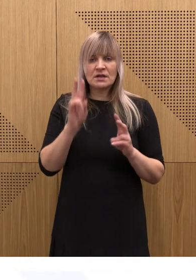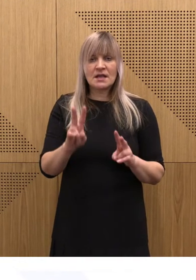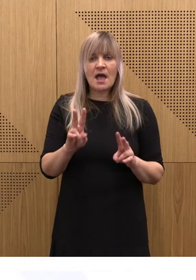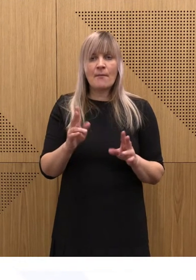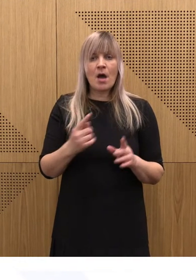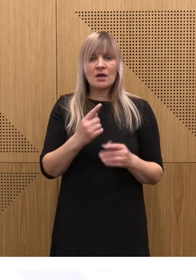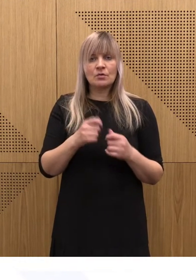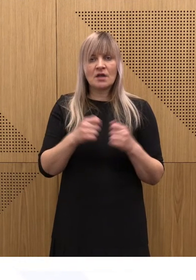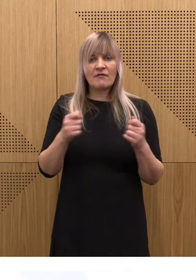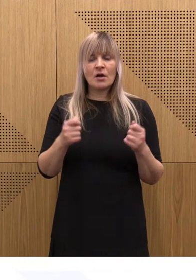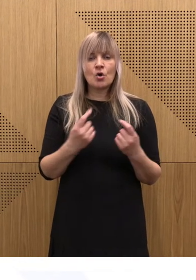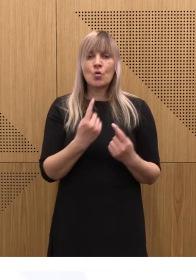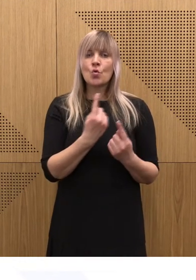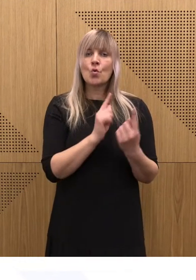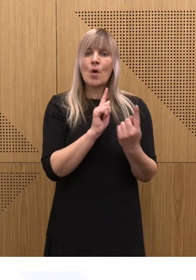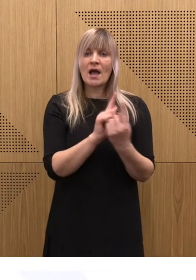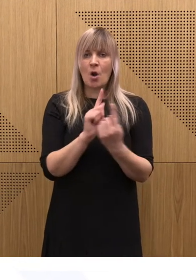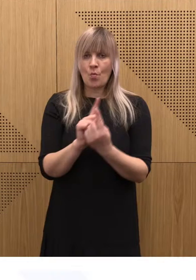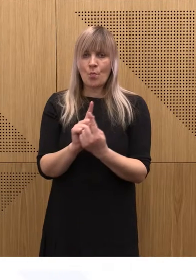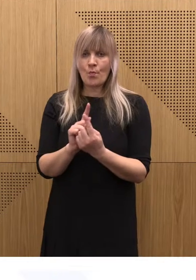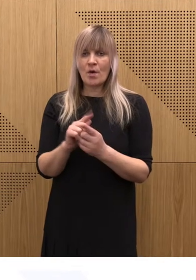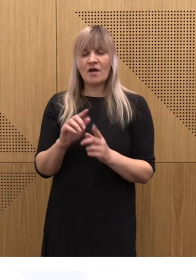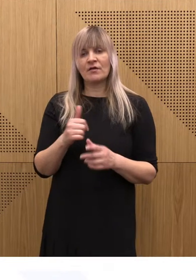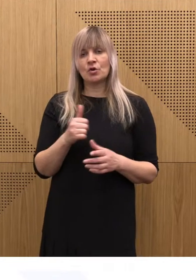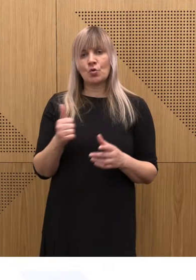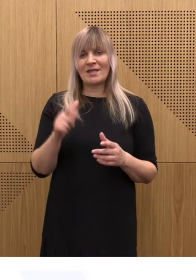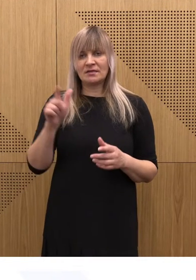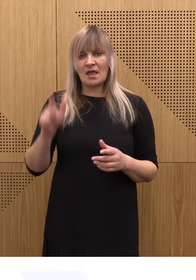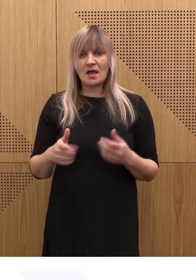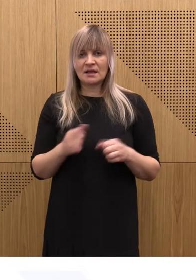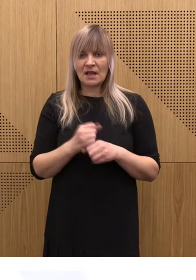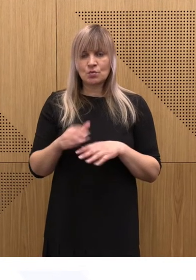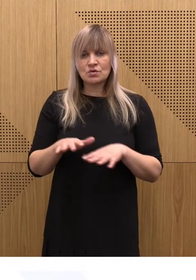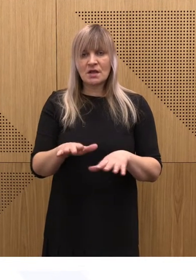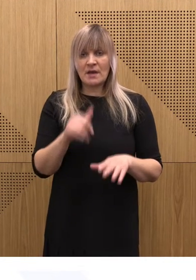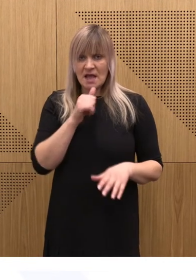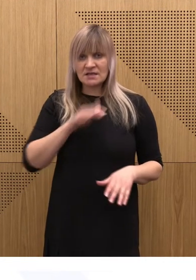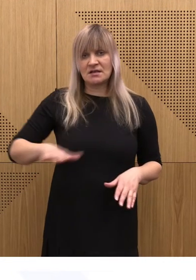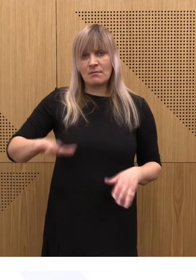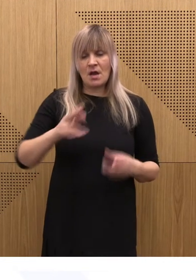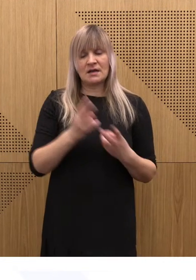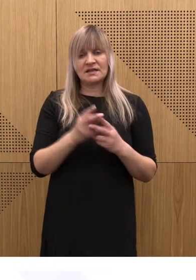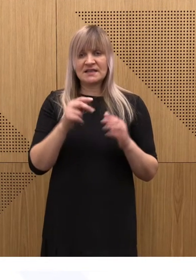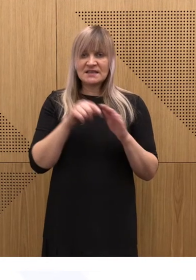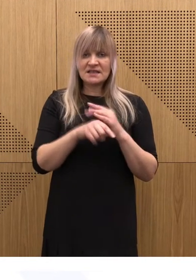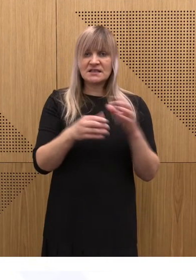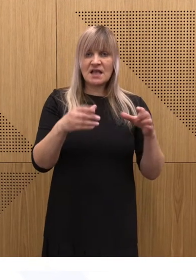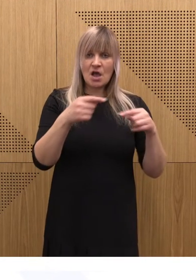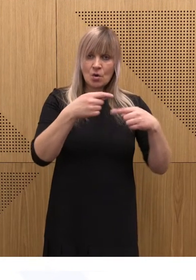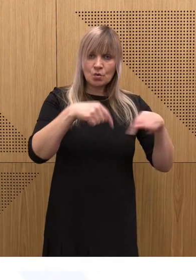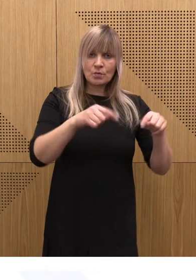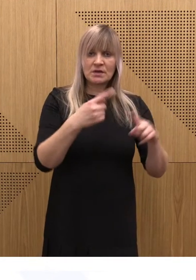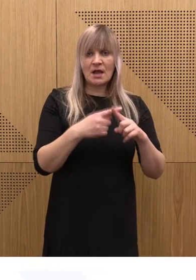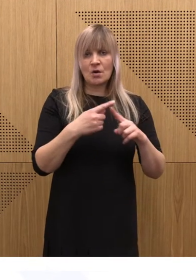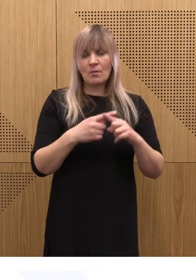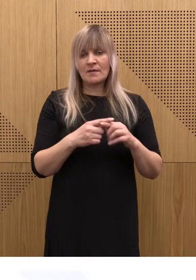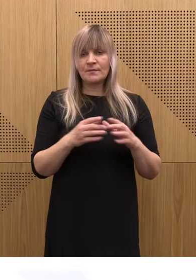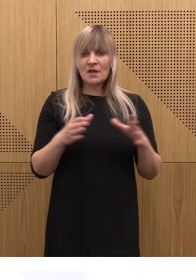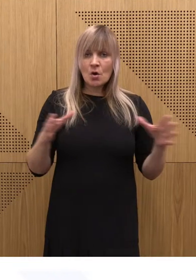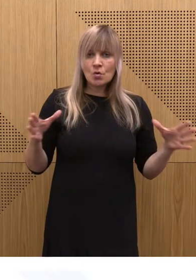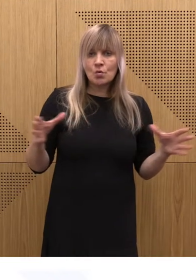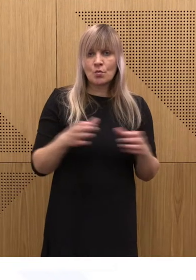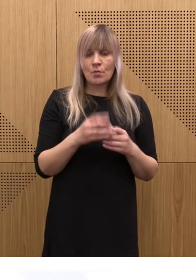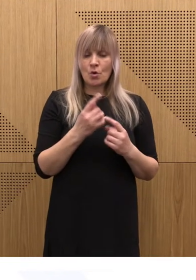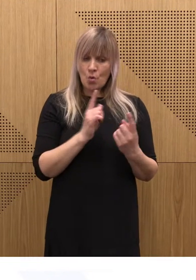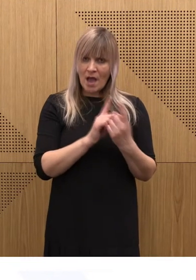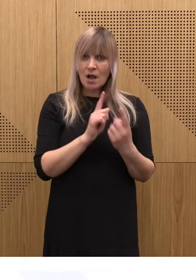ju ühe kaupa või vajadusel siis juhandajaga tegutsemine üle Eesti. Ehk siseruumides ei ole lubatud, ei väiksemidega suuremaid rühmi,